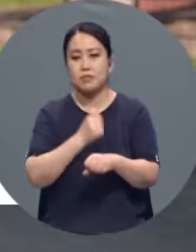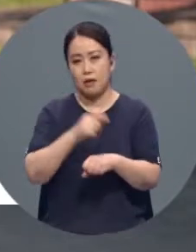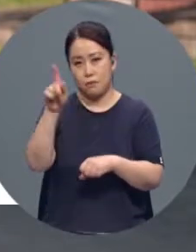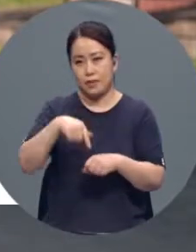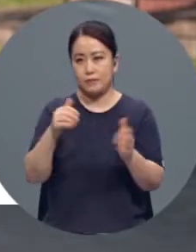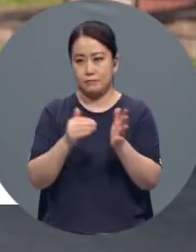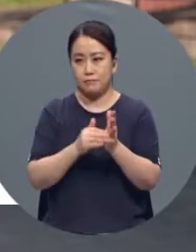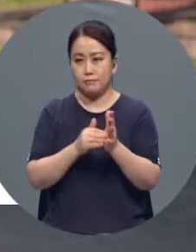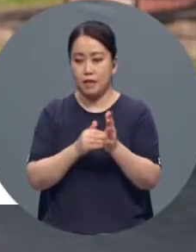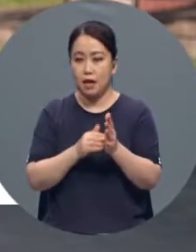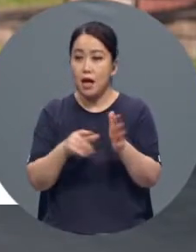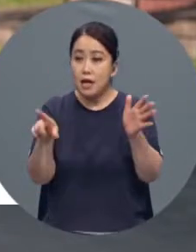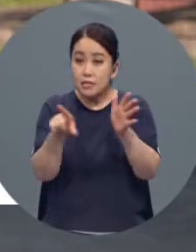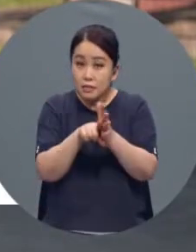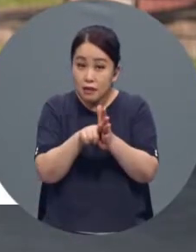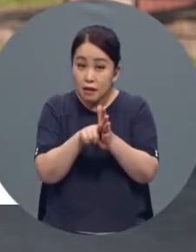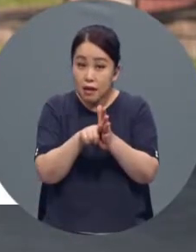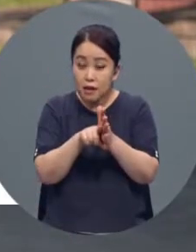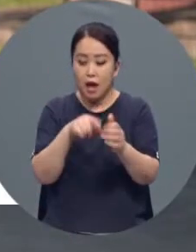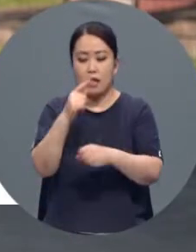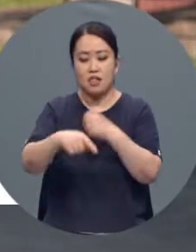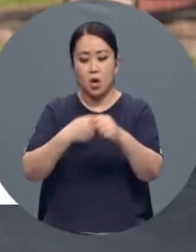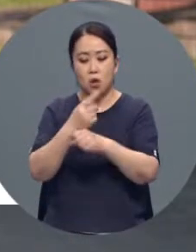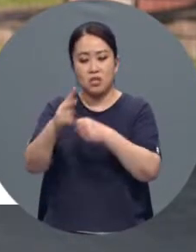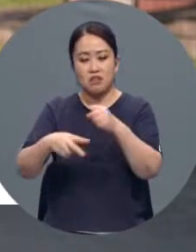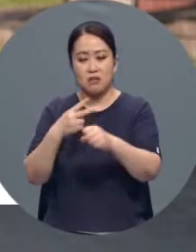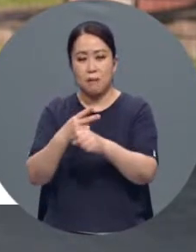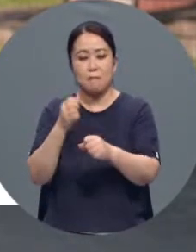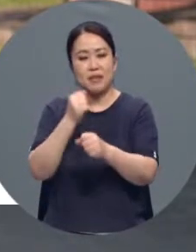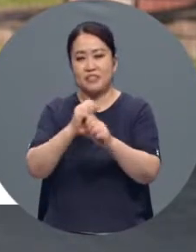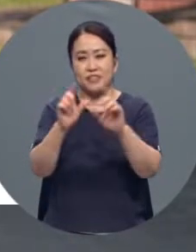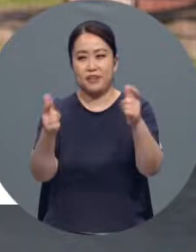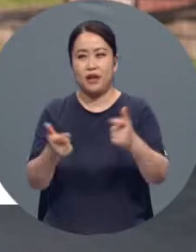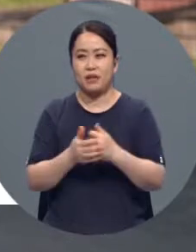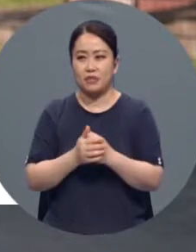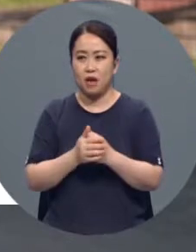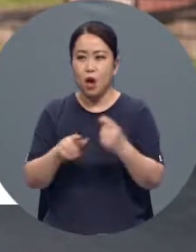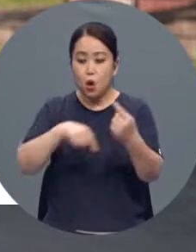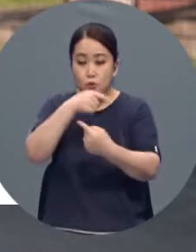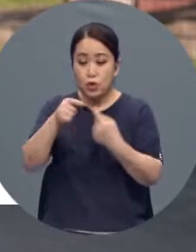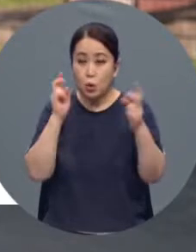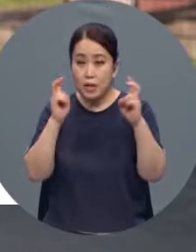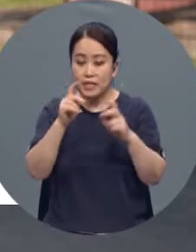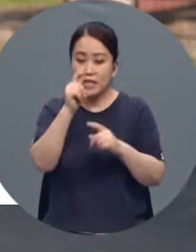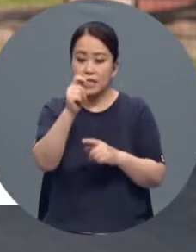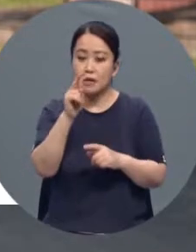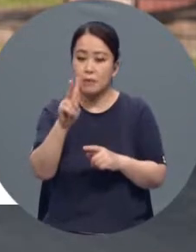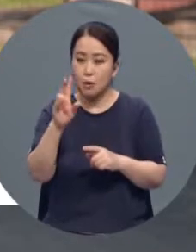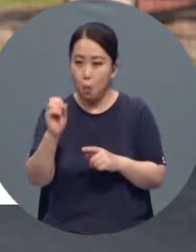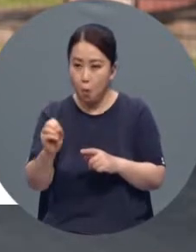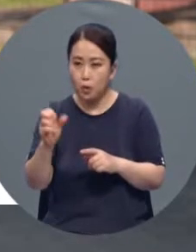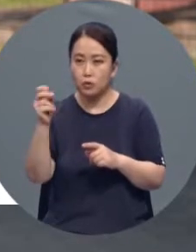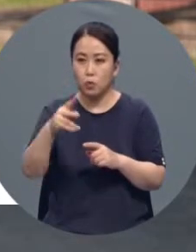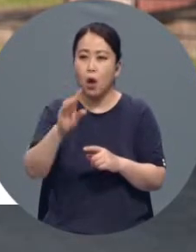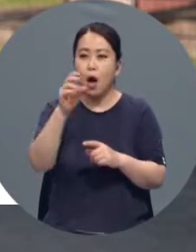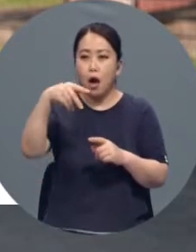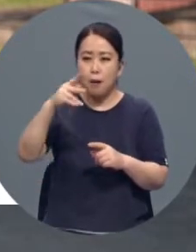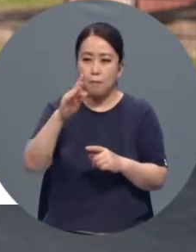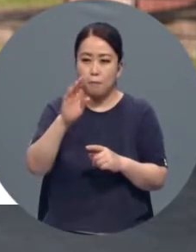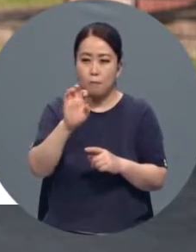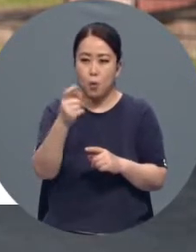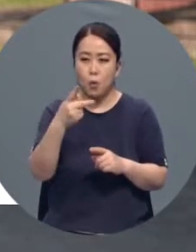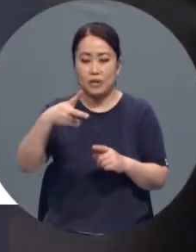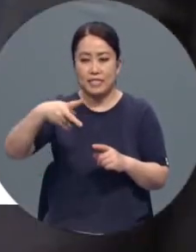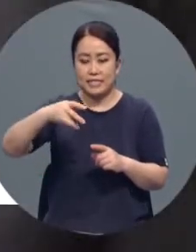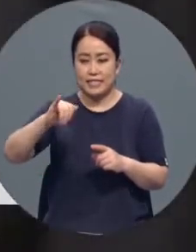or two years. It takes time. During these decades, TVO and Posiva, they have always done like they have